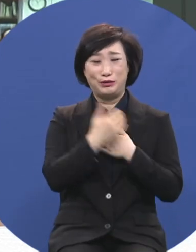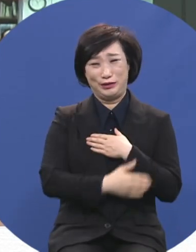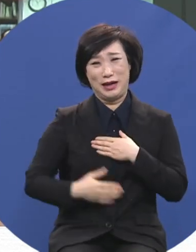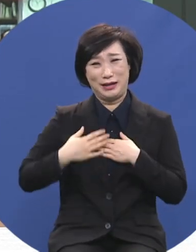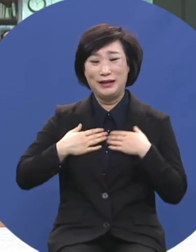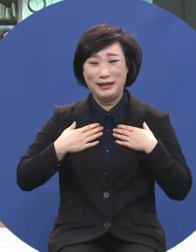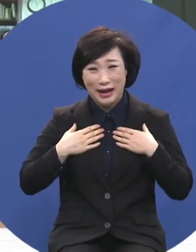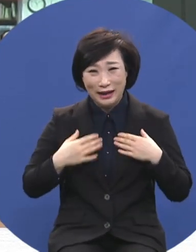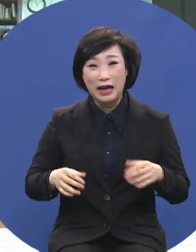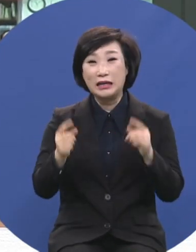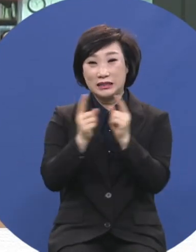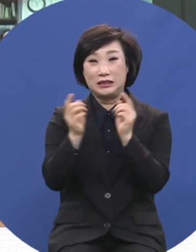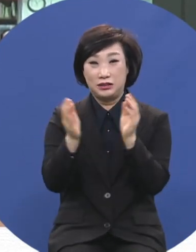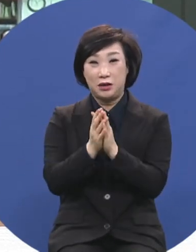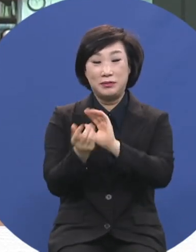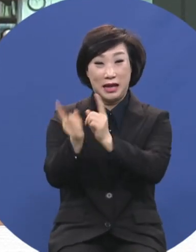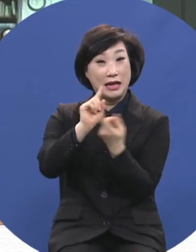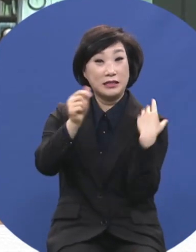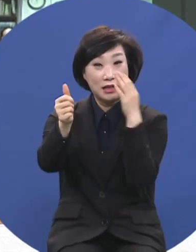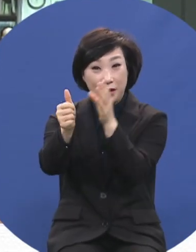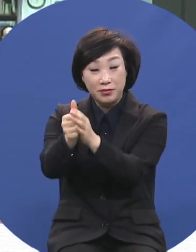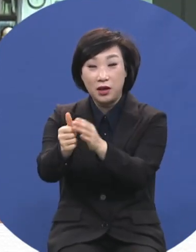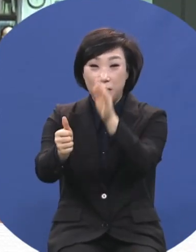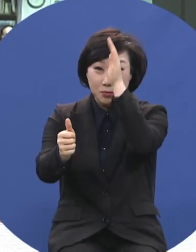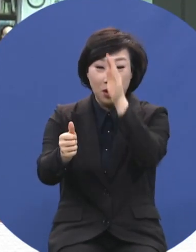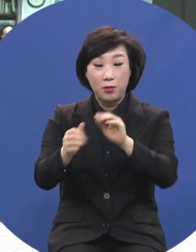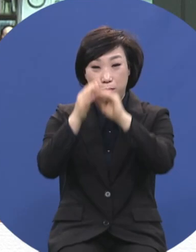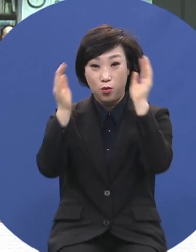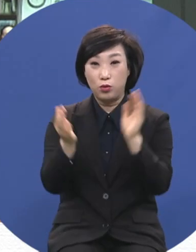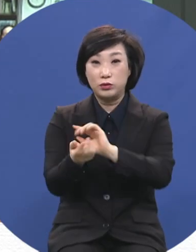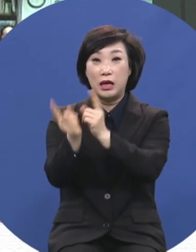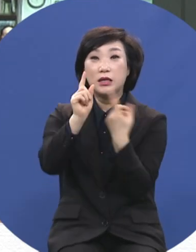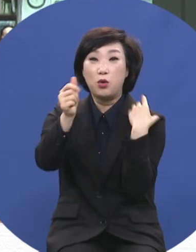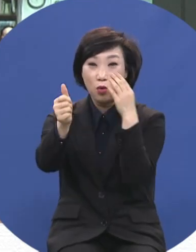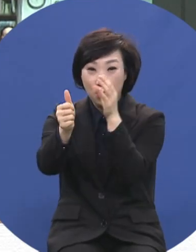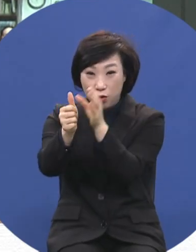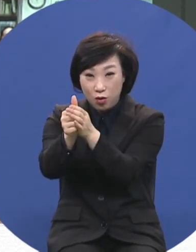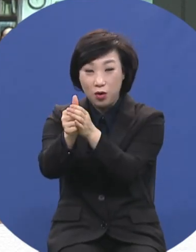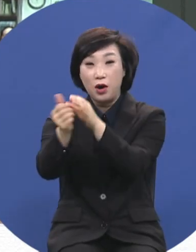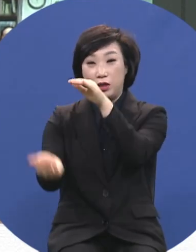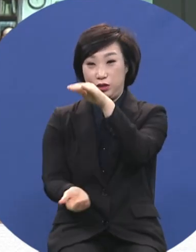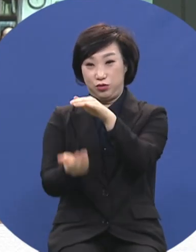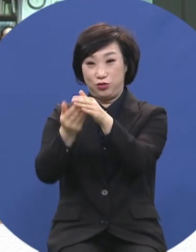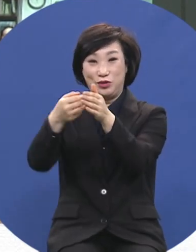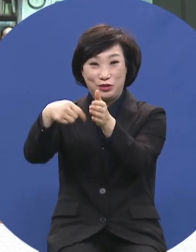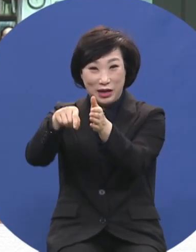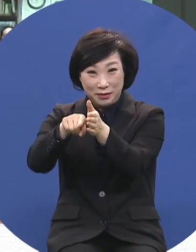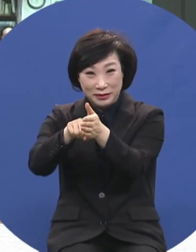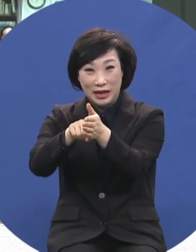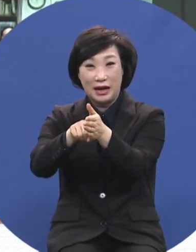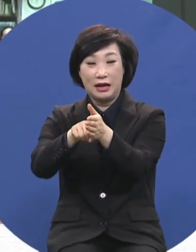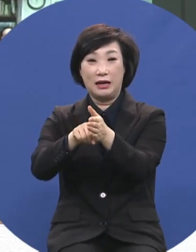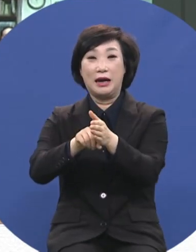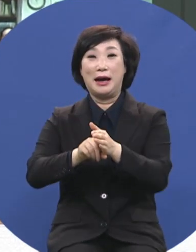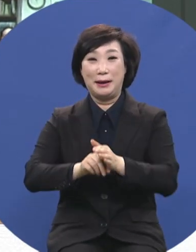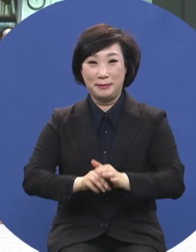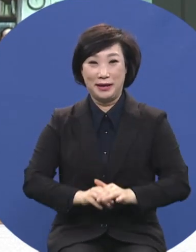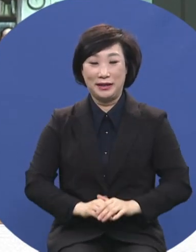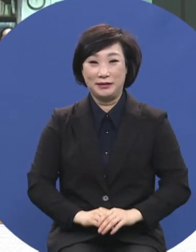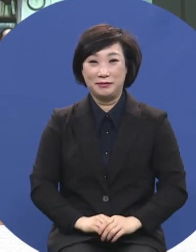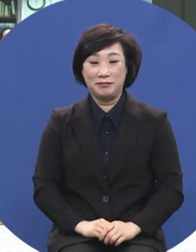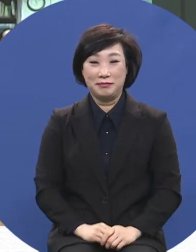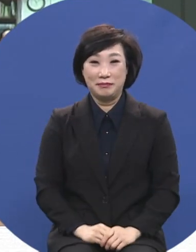것을 친히 담당하시고 병을 짊어지셨다함을 이루려